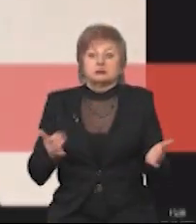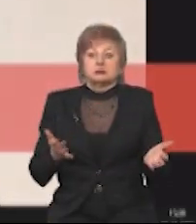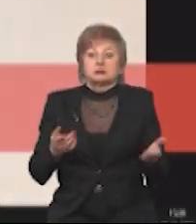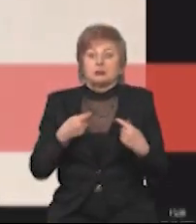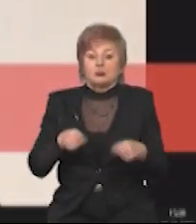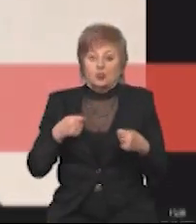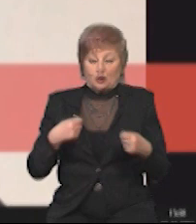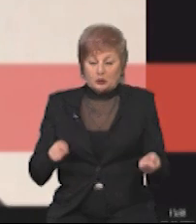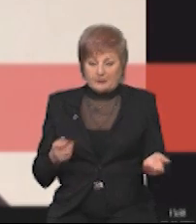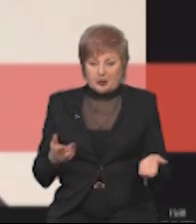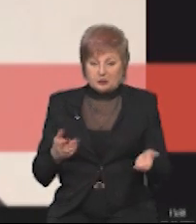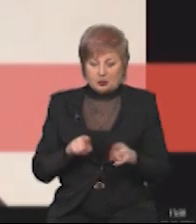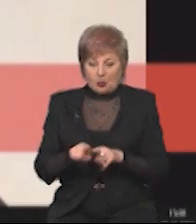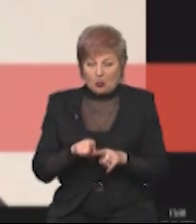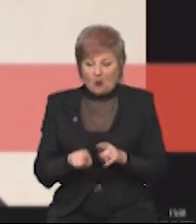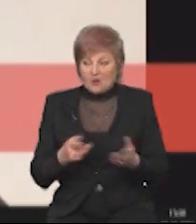на данный момент.